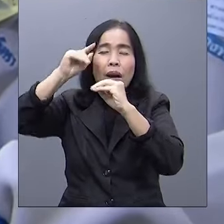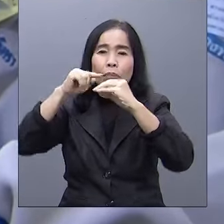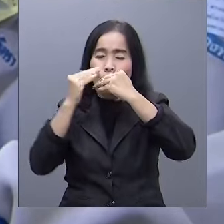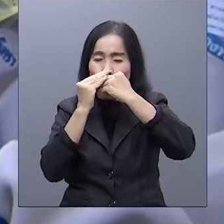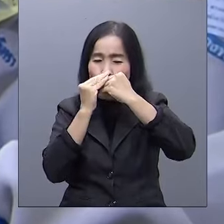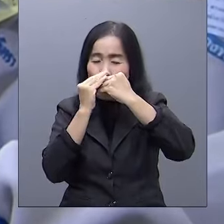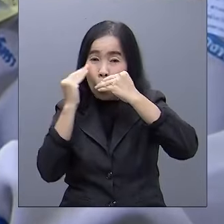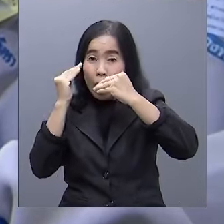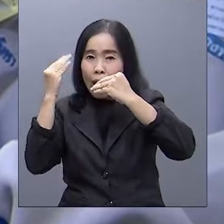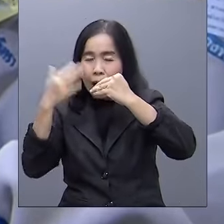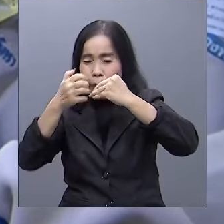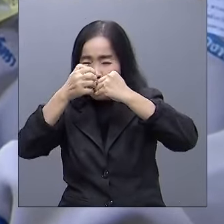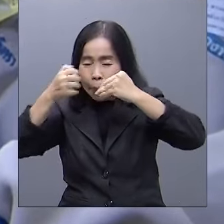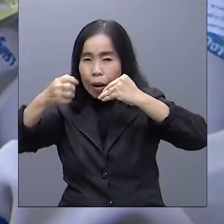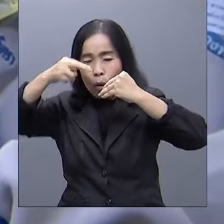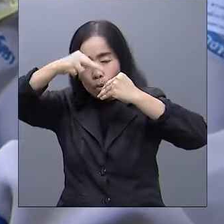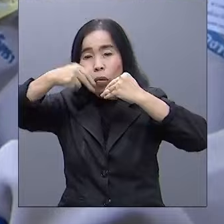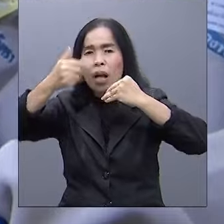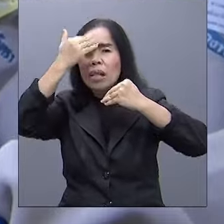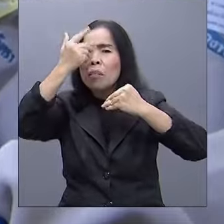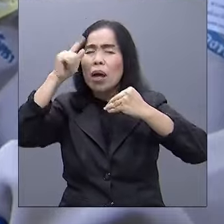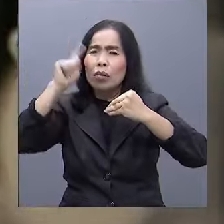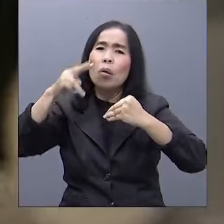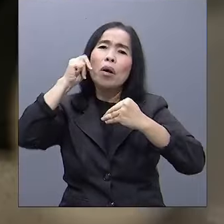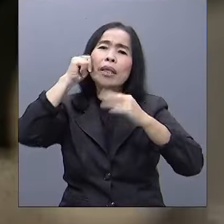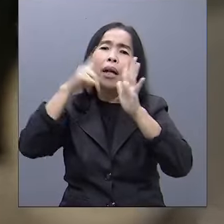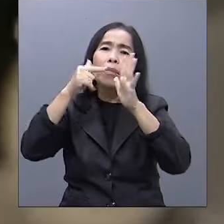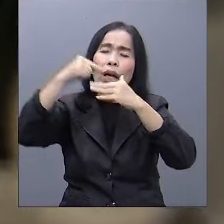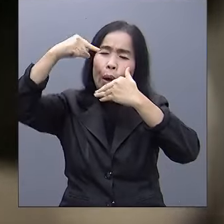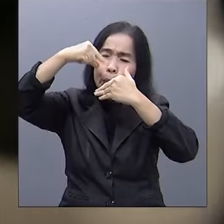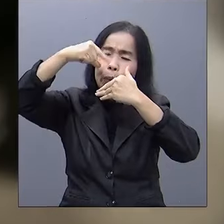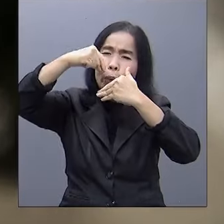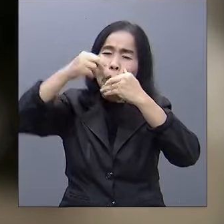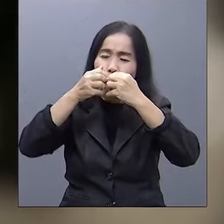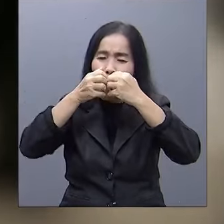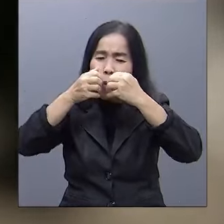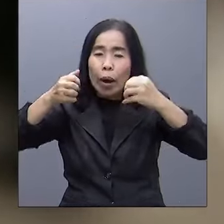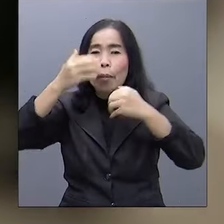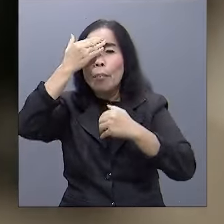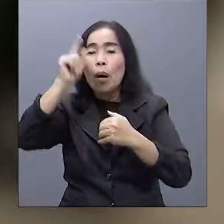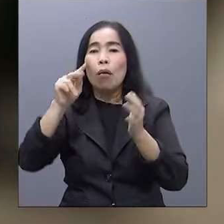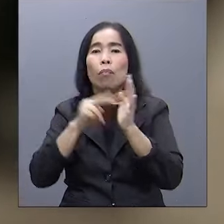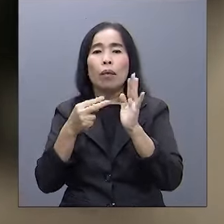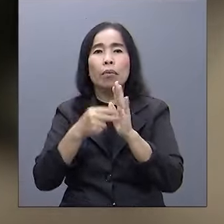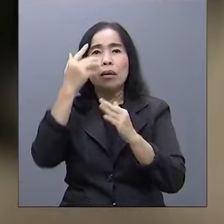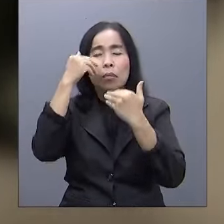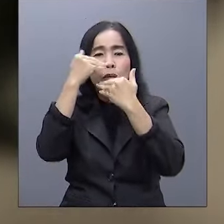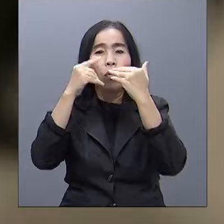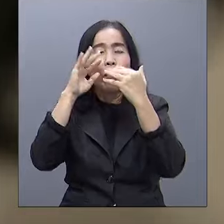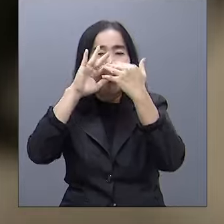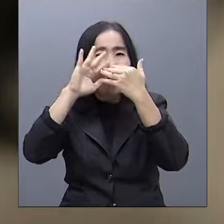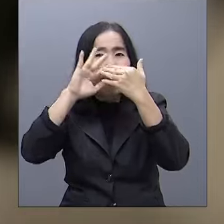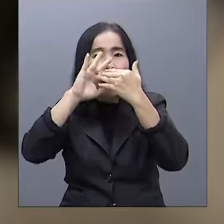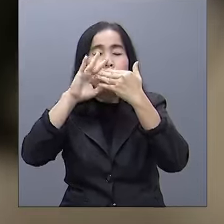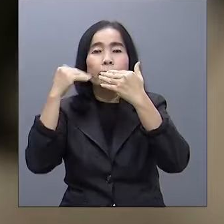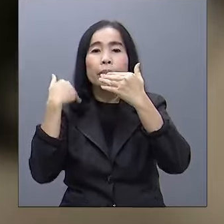มาณ 4-6 ชั่วโมงครับเพื่อที่ว่าทำไมถึงต้องขยายม่านตาลองสังเกตครับถ้าตัวตาเนี่ยครับเวลาม่านตาเขาไม่ได้โดนขยายอะ มันจะเล็กมากเลย